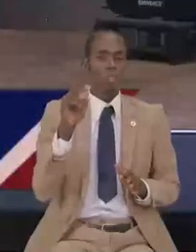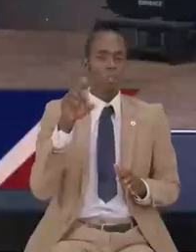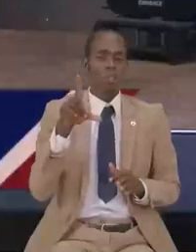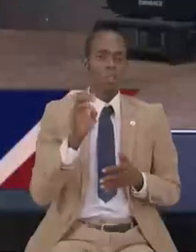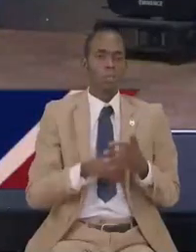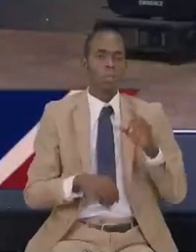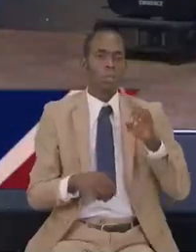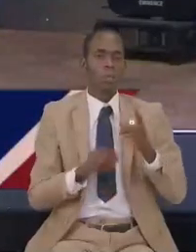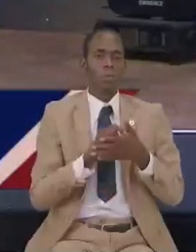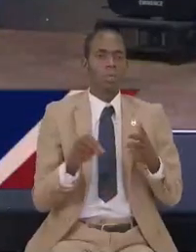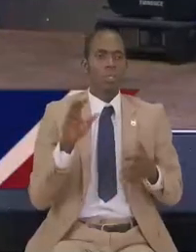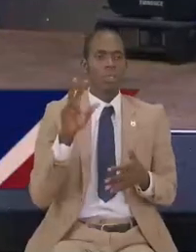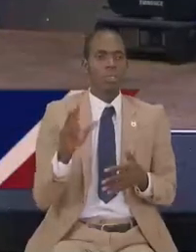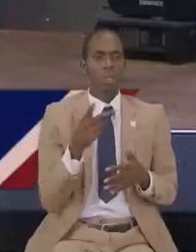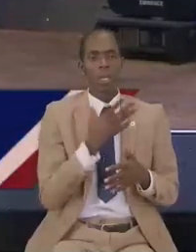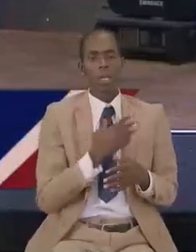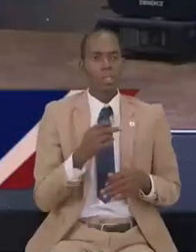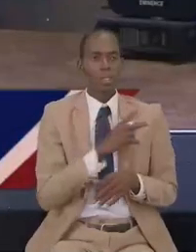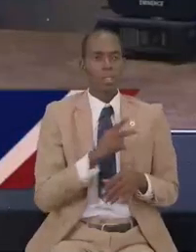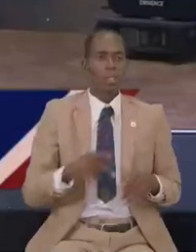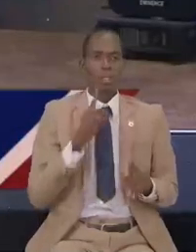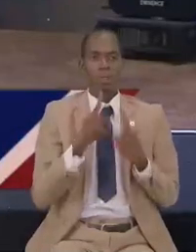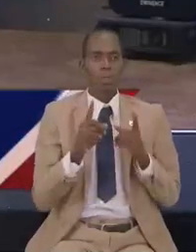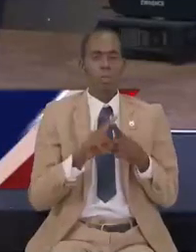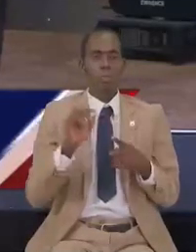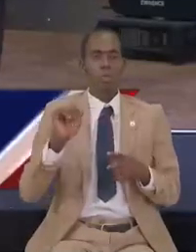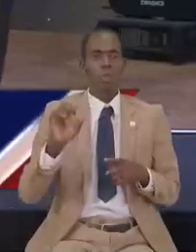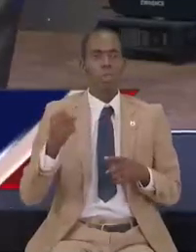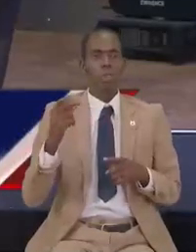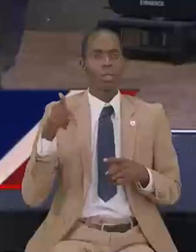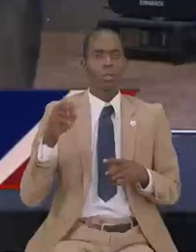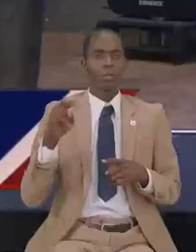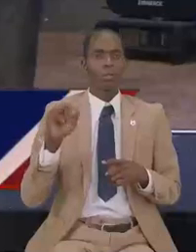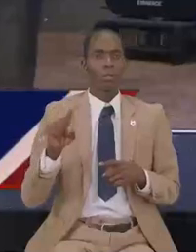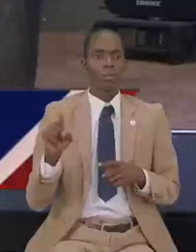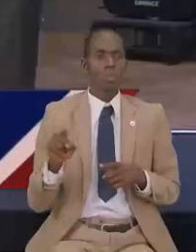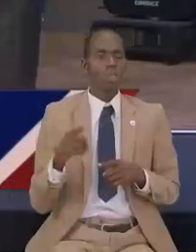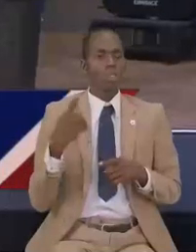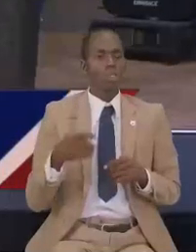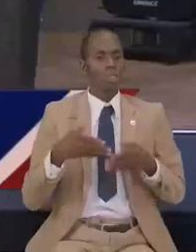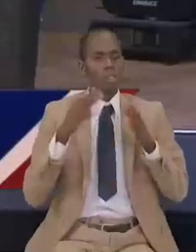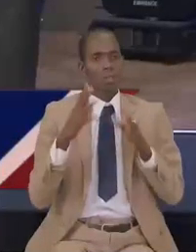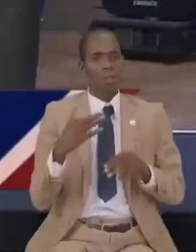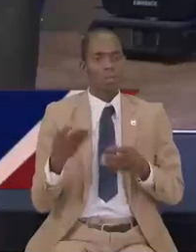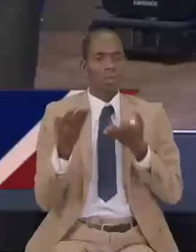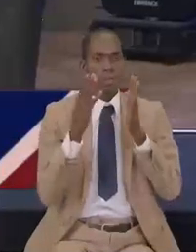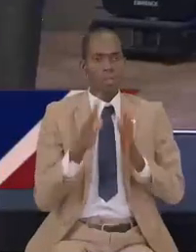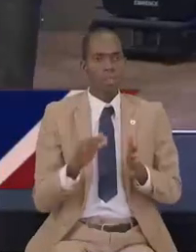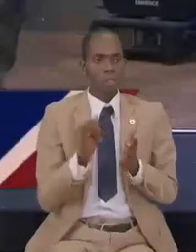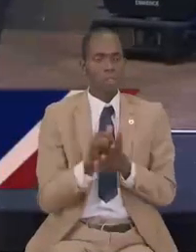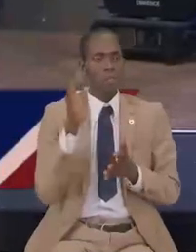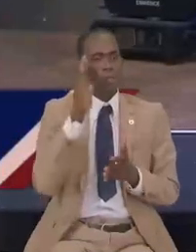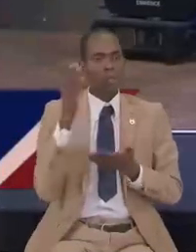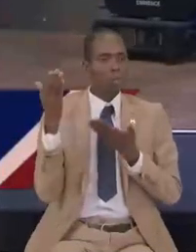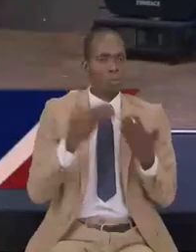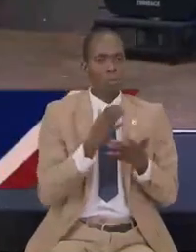Daniel 1, verset 3. Le roi donna l'ordre à Aspenaz, chef de ses